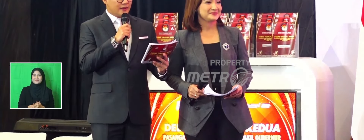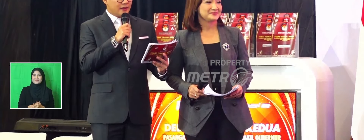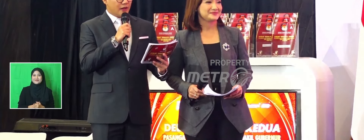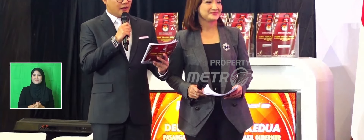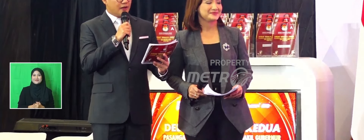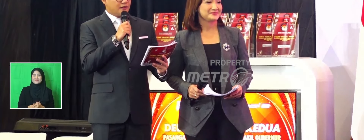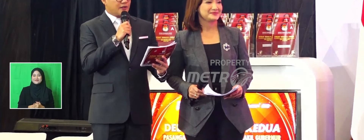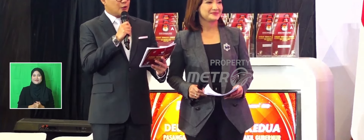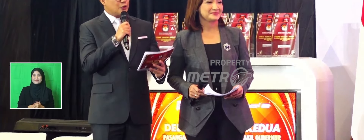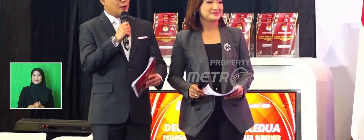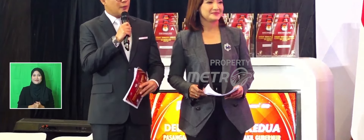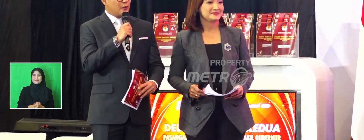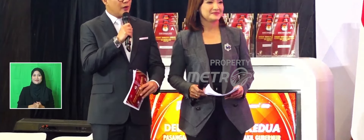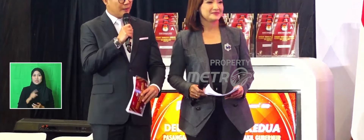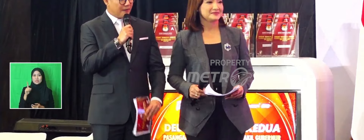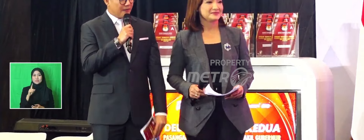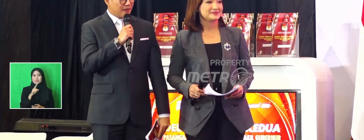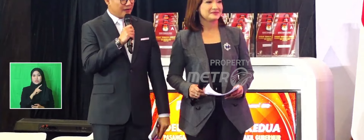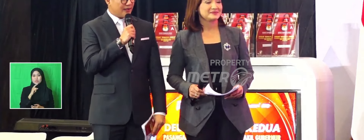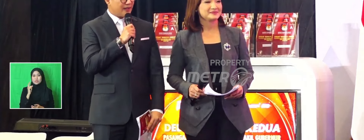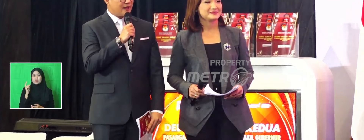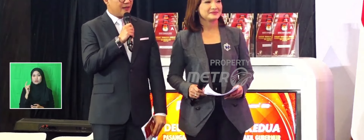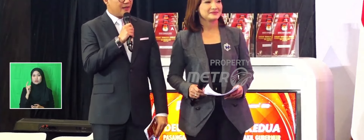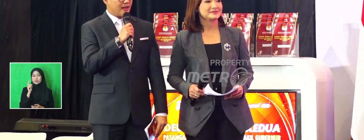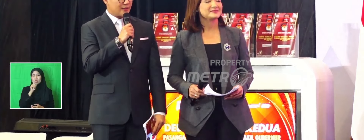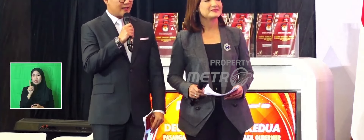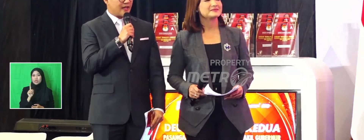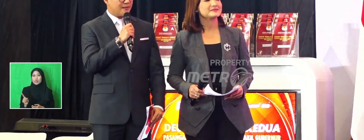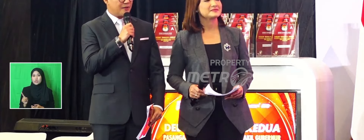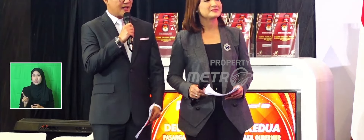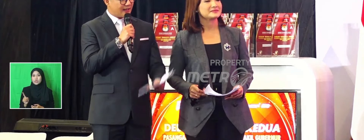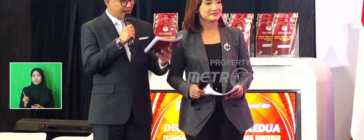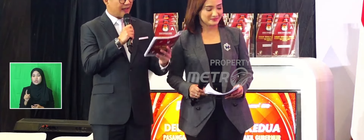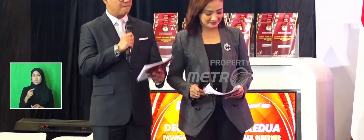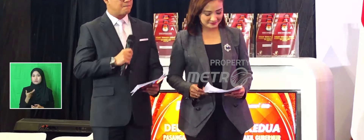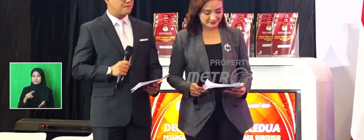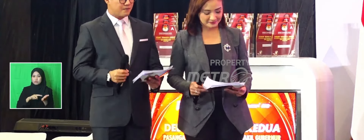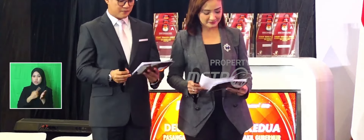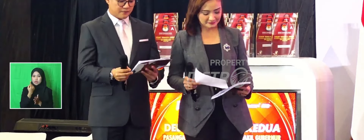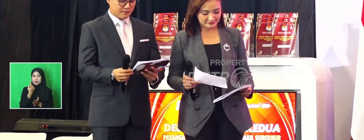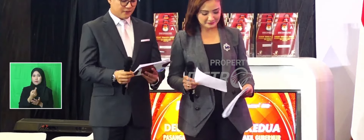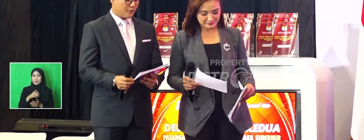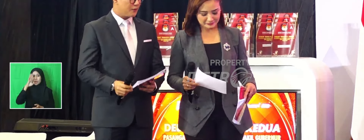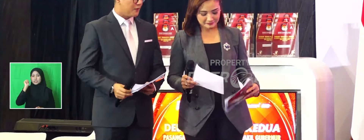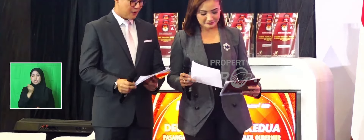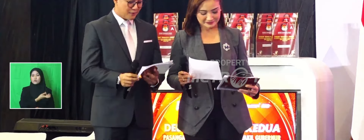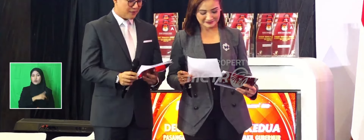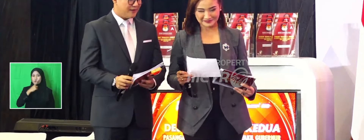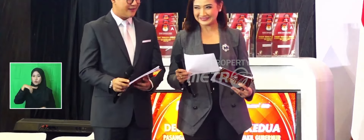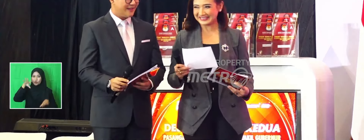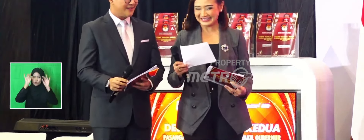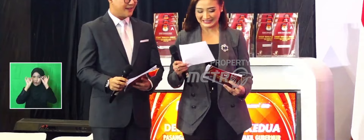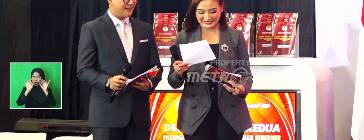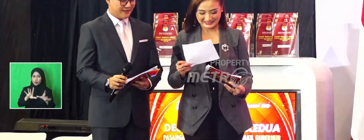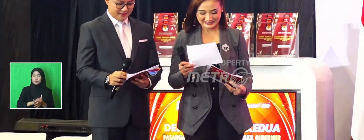tempat 120 detik dari saat anda berbicara silakan asalamualaikum warahmatullahi